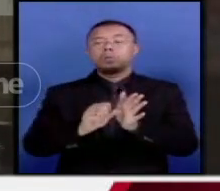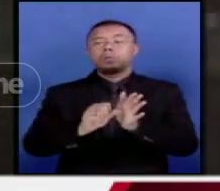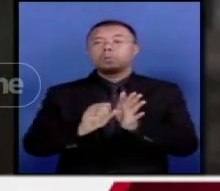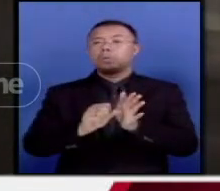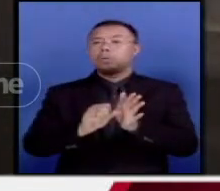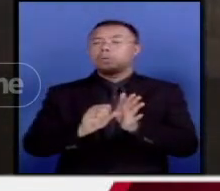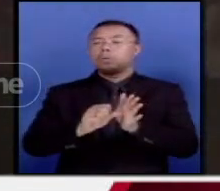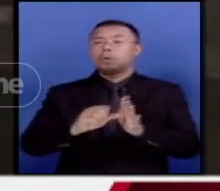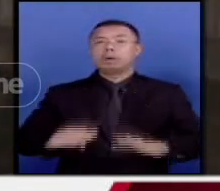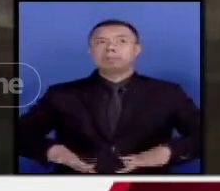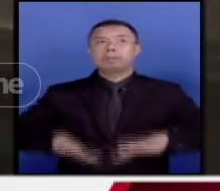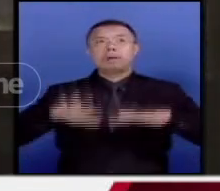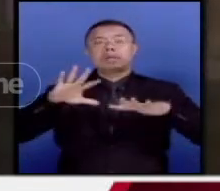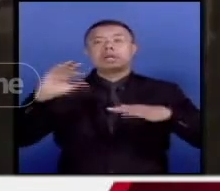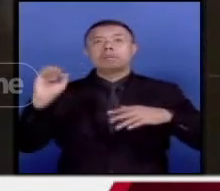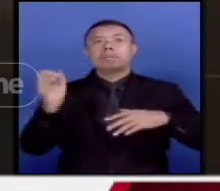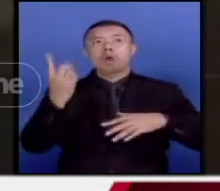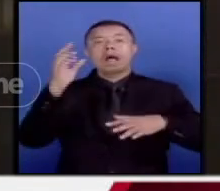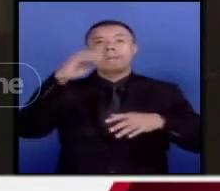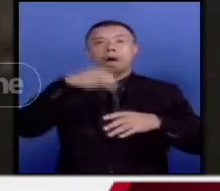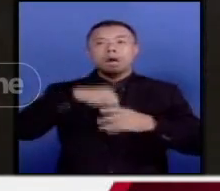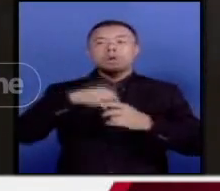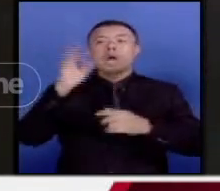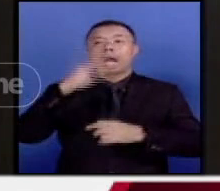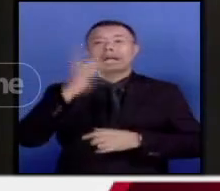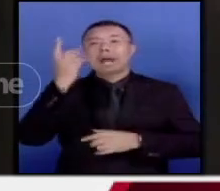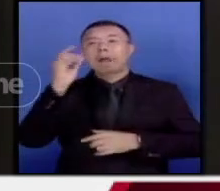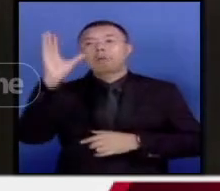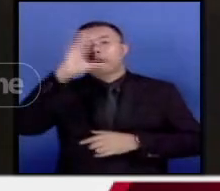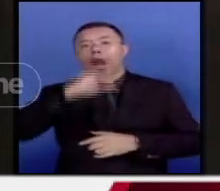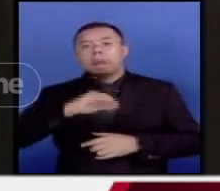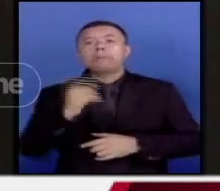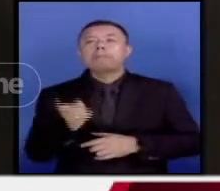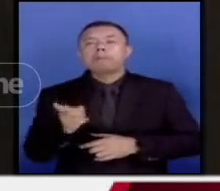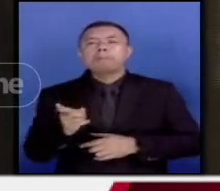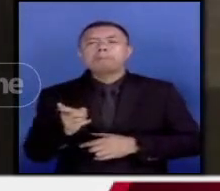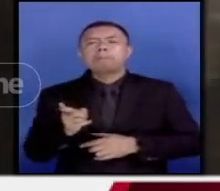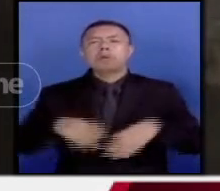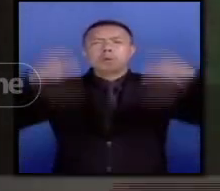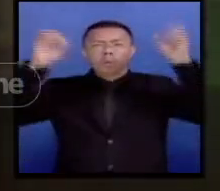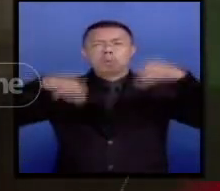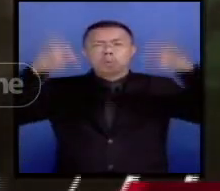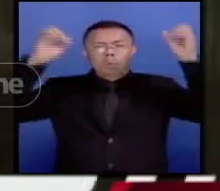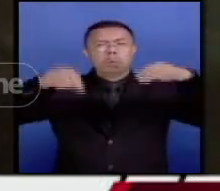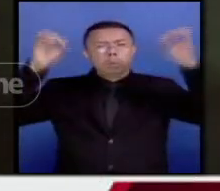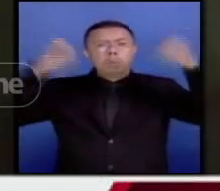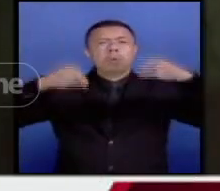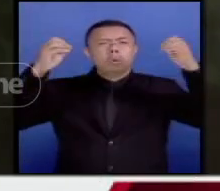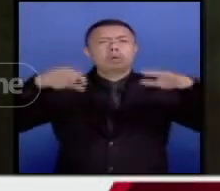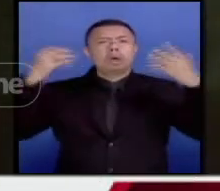banjir mulai menggenangi rumah warga sejak Rabu malam Hal ini disebabkan oleh intensitas hujan yang tinggi